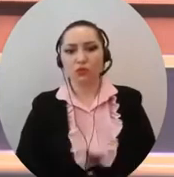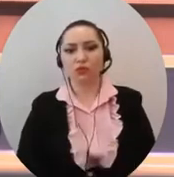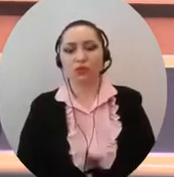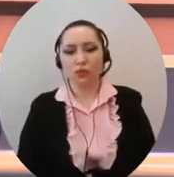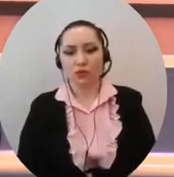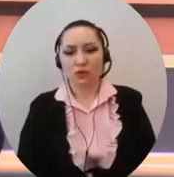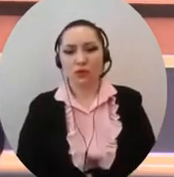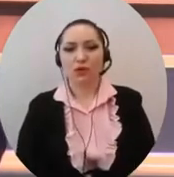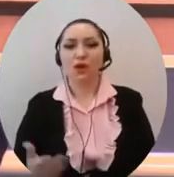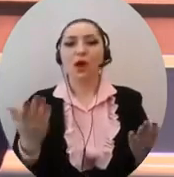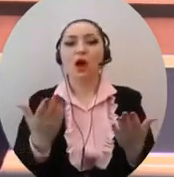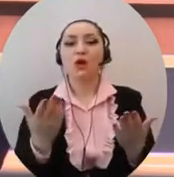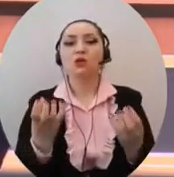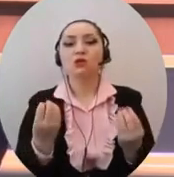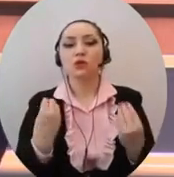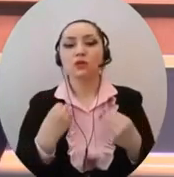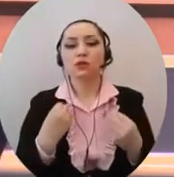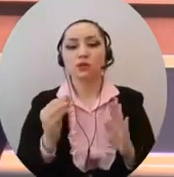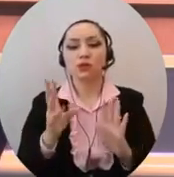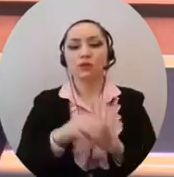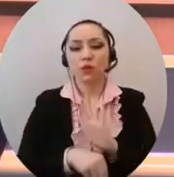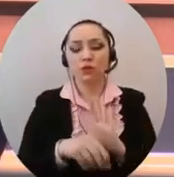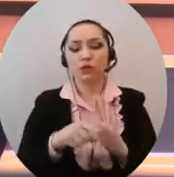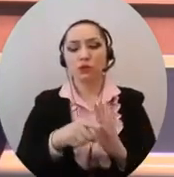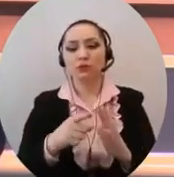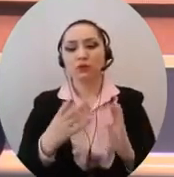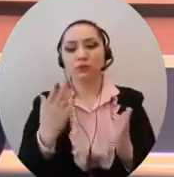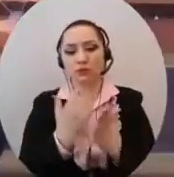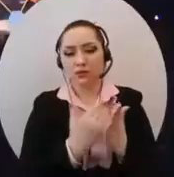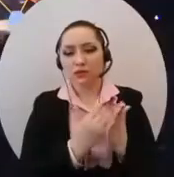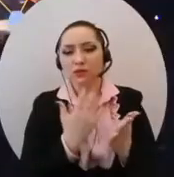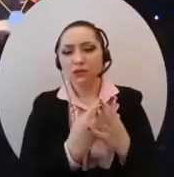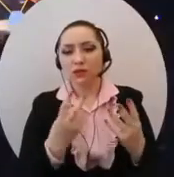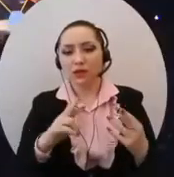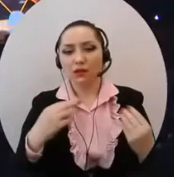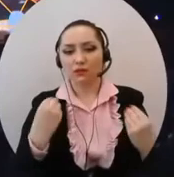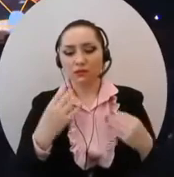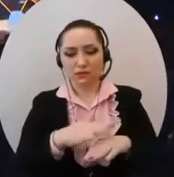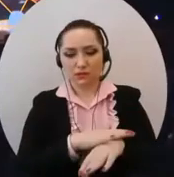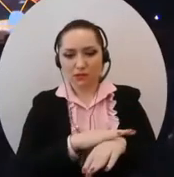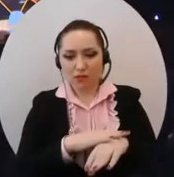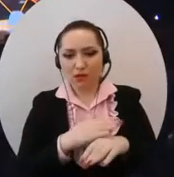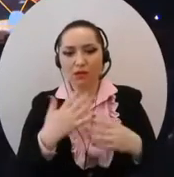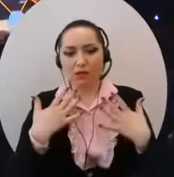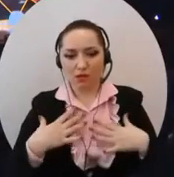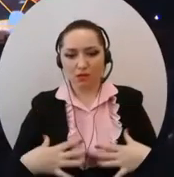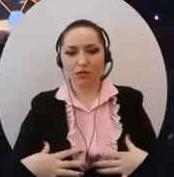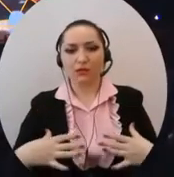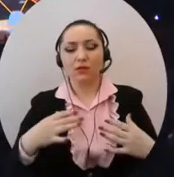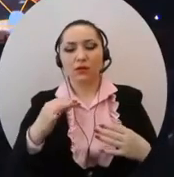вещество входит? У нас средство для тела, крем, входит вещество, концентрат